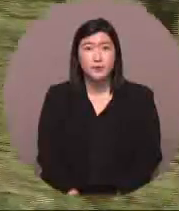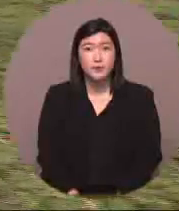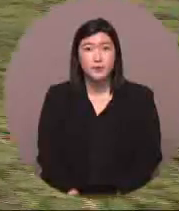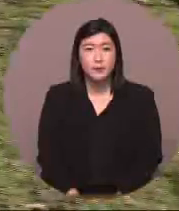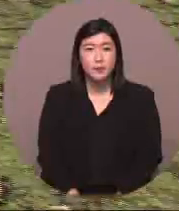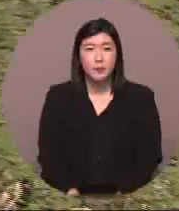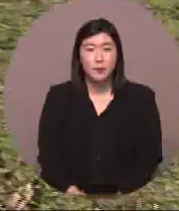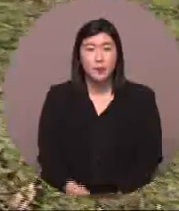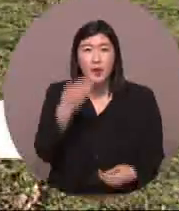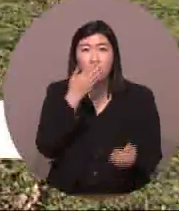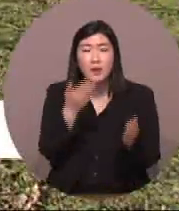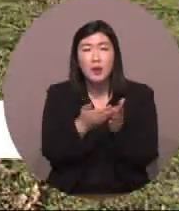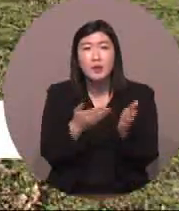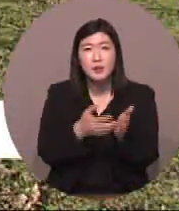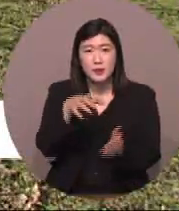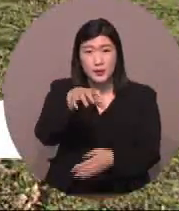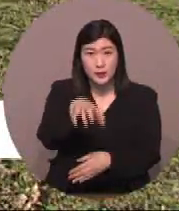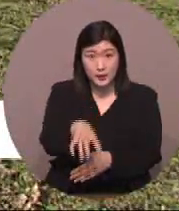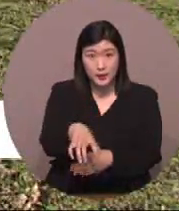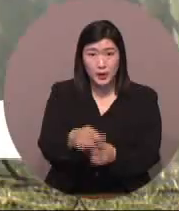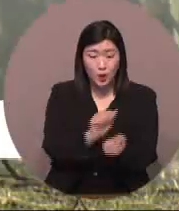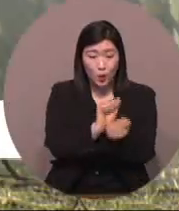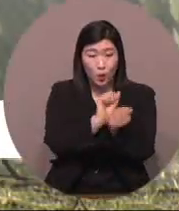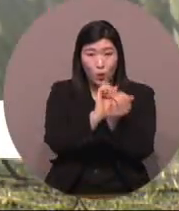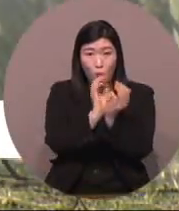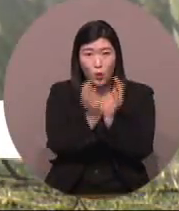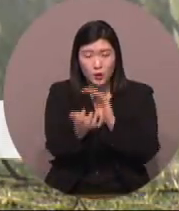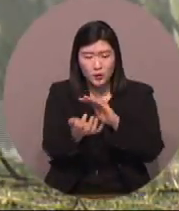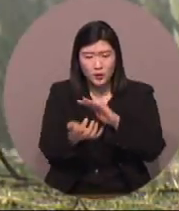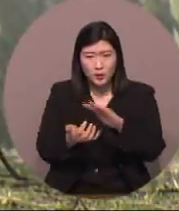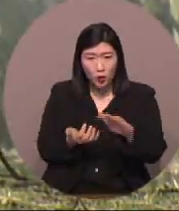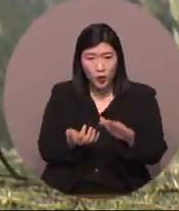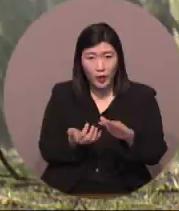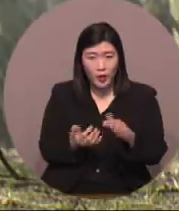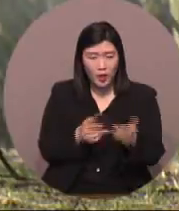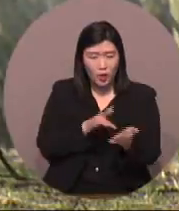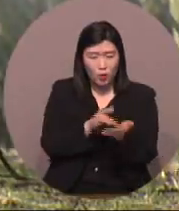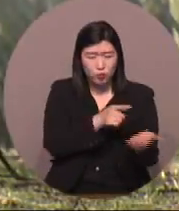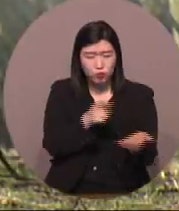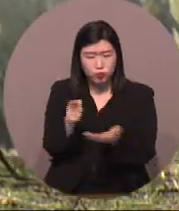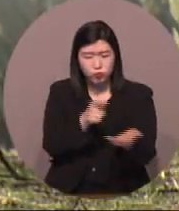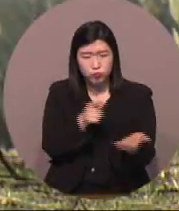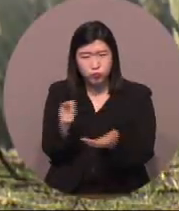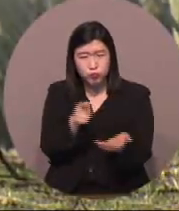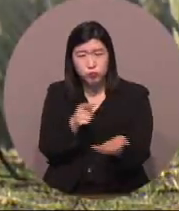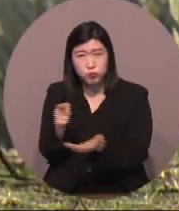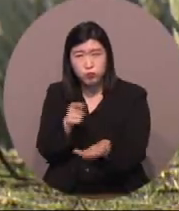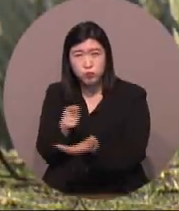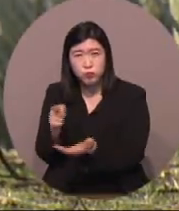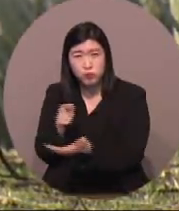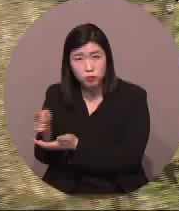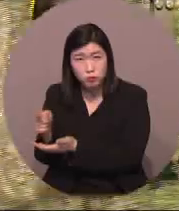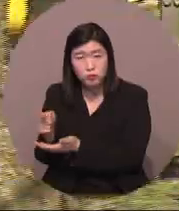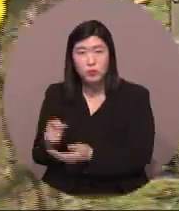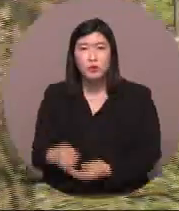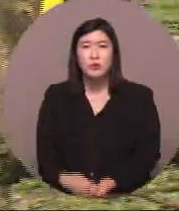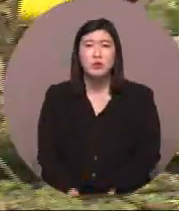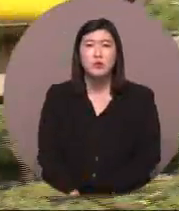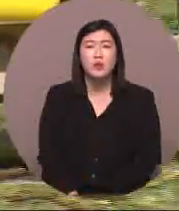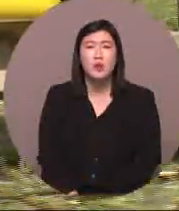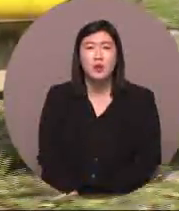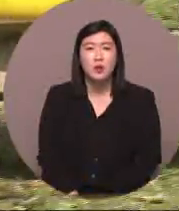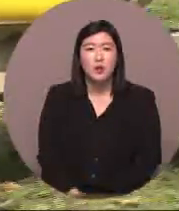당진시 정미면 의한 농가 꽃눈이 트기 직전의 대나무 사이로 방제 차량이 오가며 약제를 뿌립니다